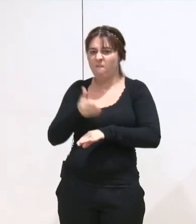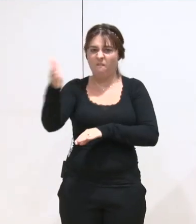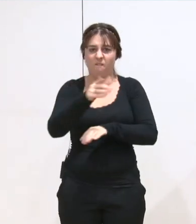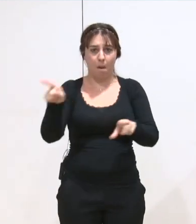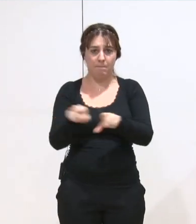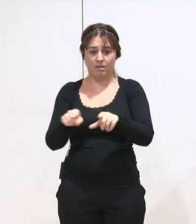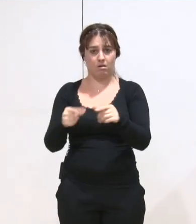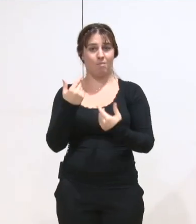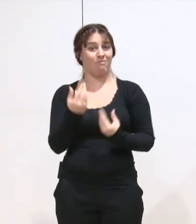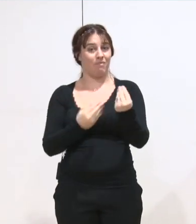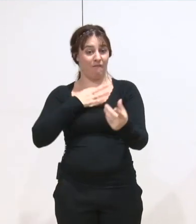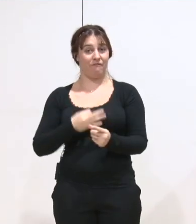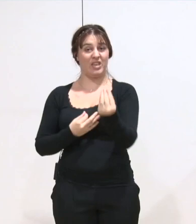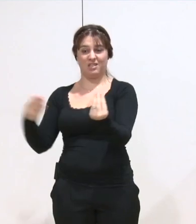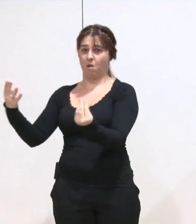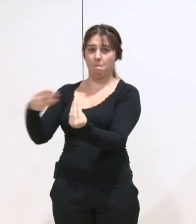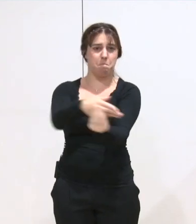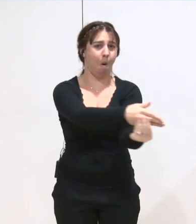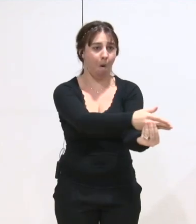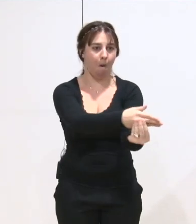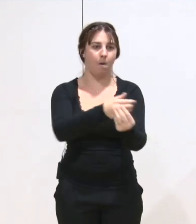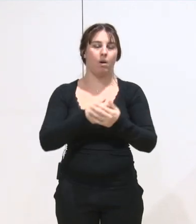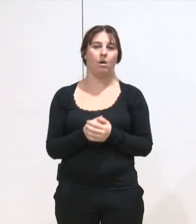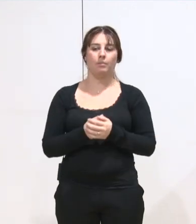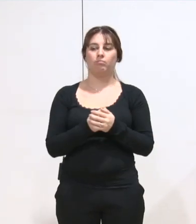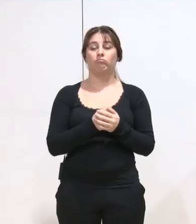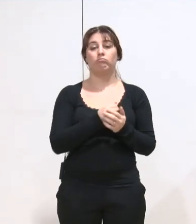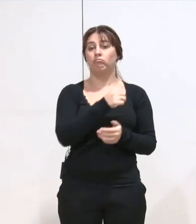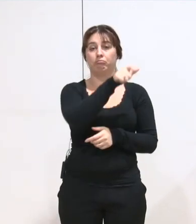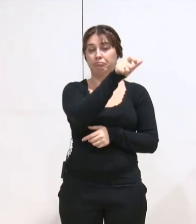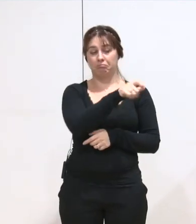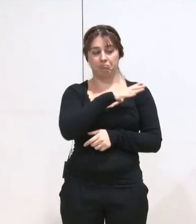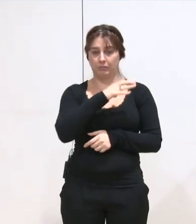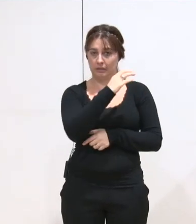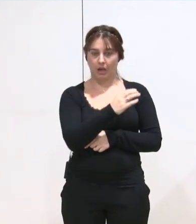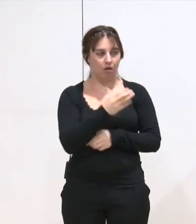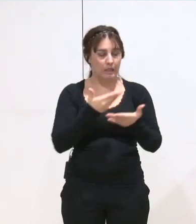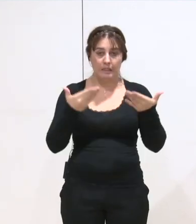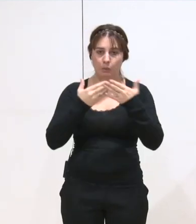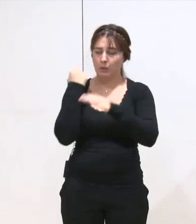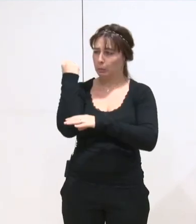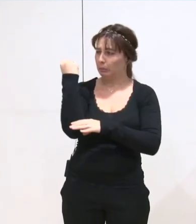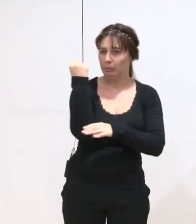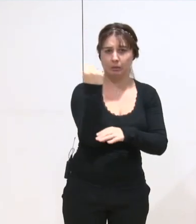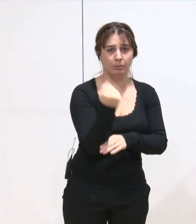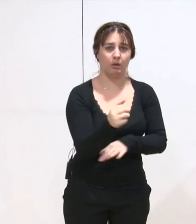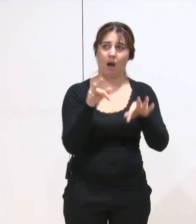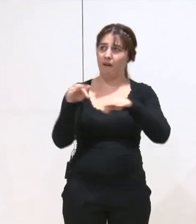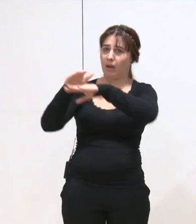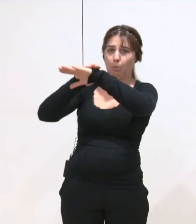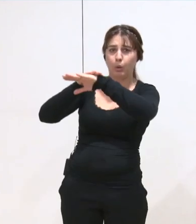garçon. » Juliette C. « La situation ne fait que s'aggraver. » Et nous sommes abandonnés par les